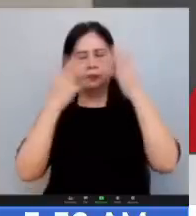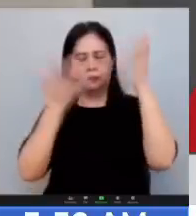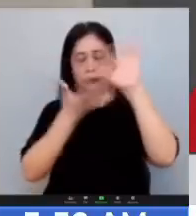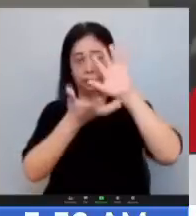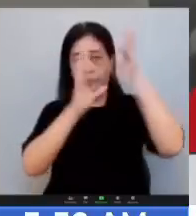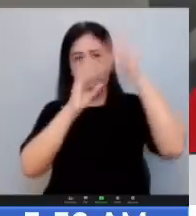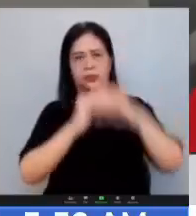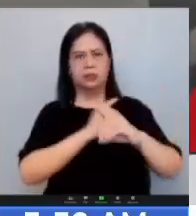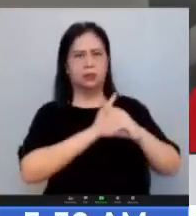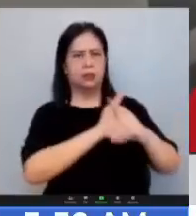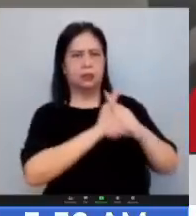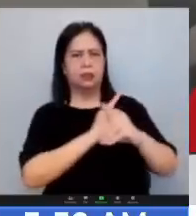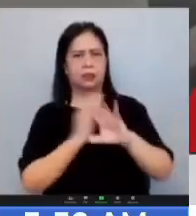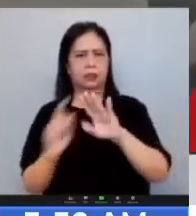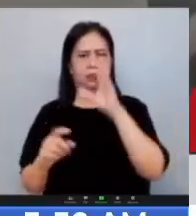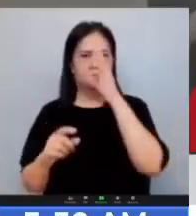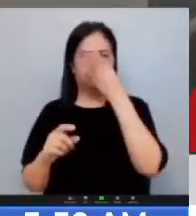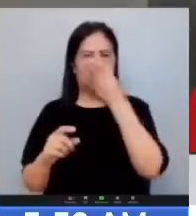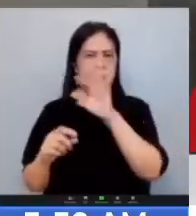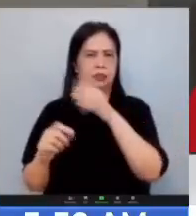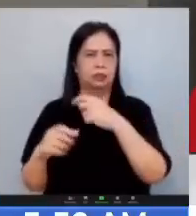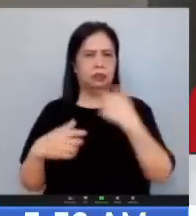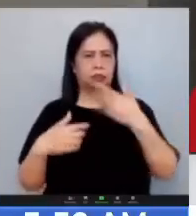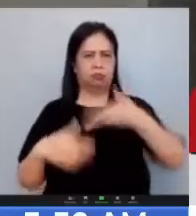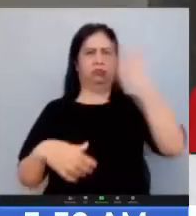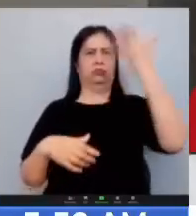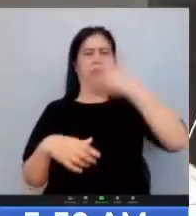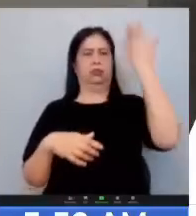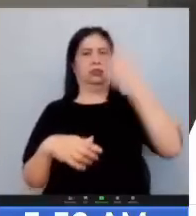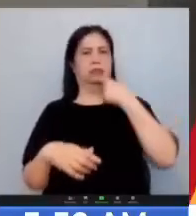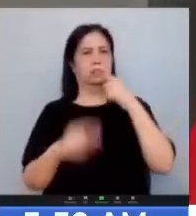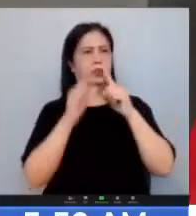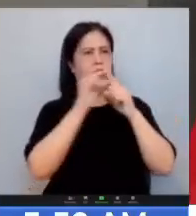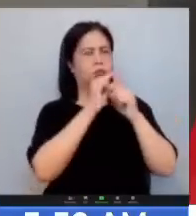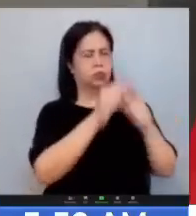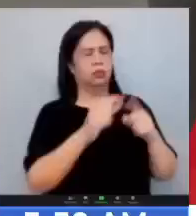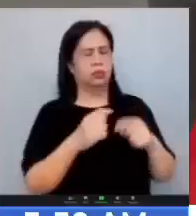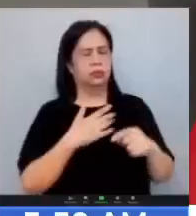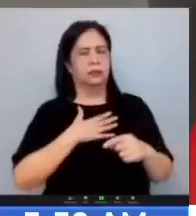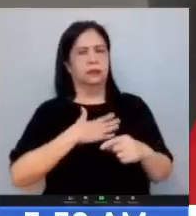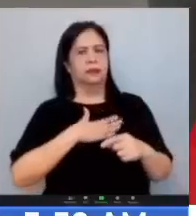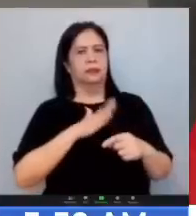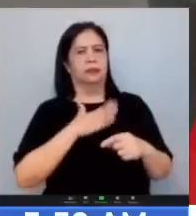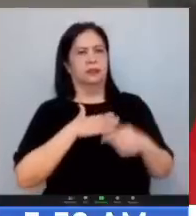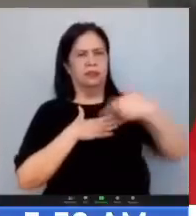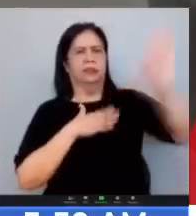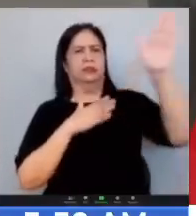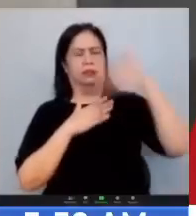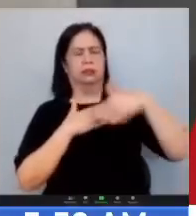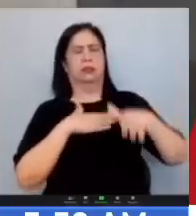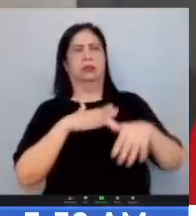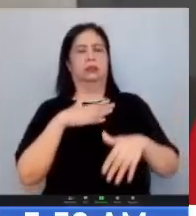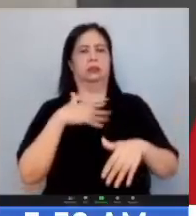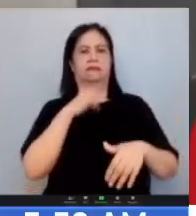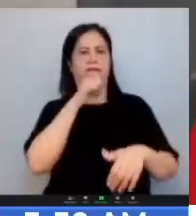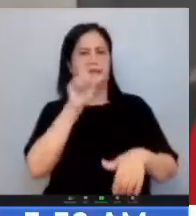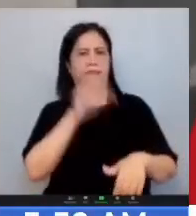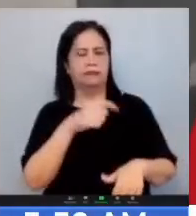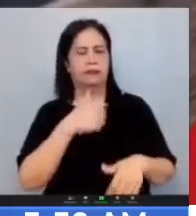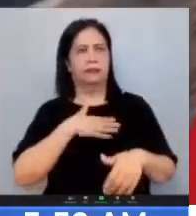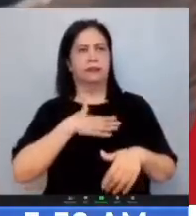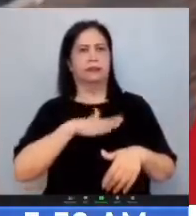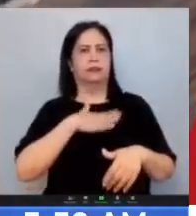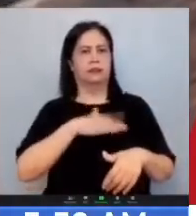lalaki niya. Kumbaga tinataboy niya ako. Sinabihan niya ako ng ko. Umalis ka na dito. Hindi na kita kailangan. Siyempre po, masakit po sa